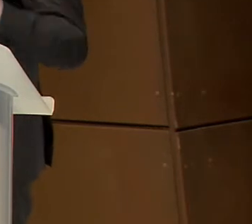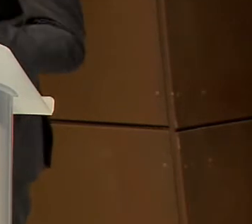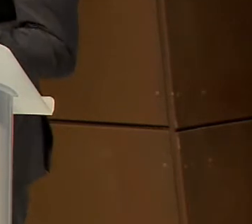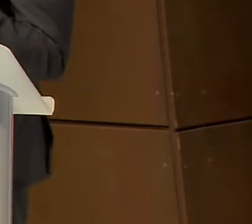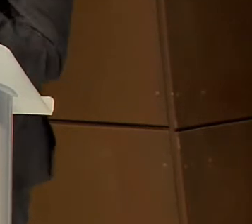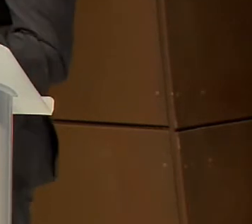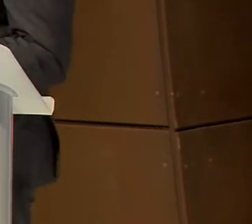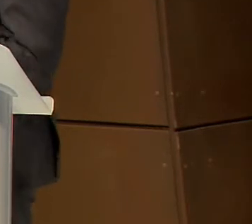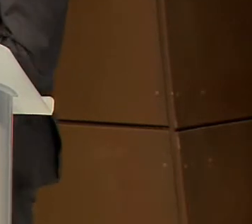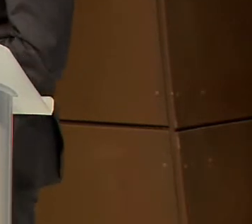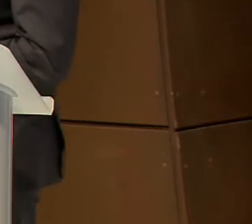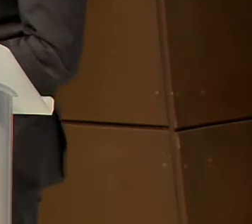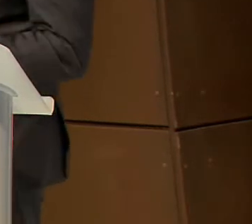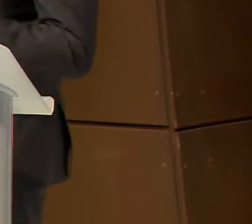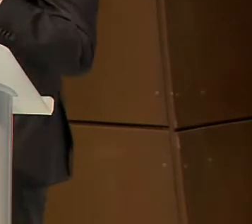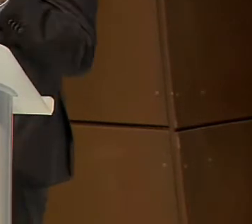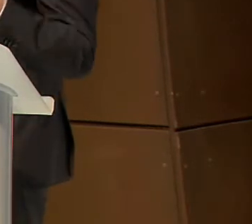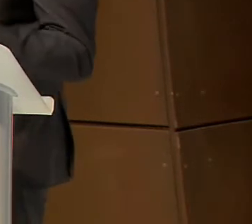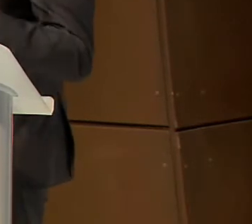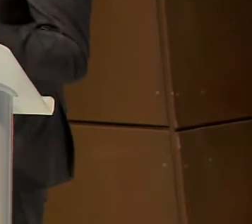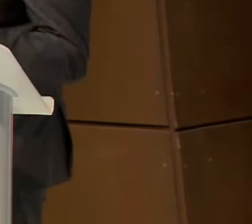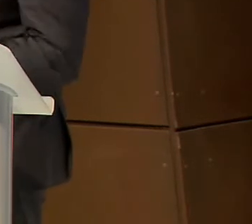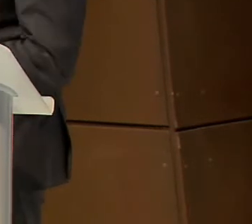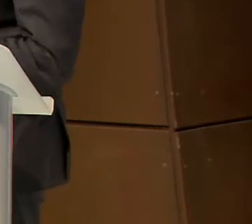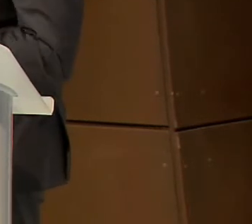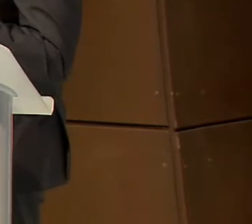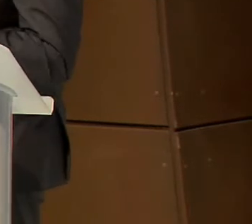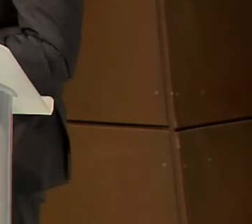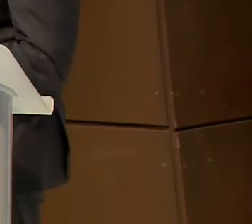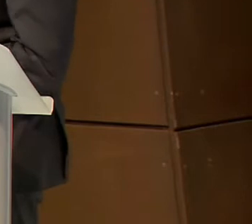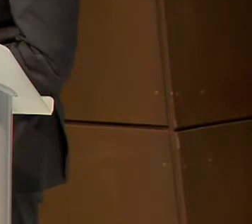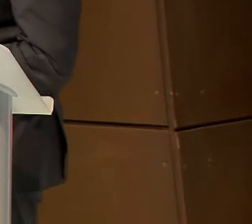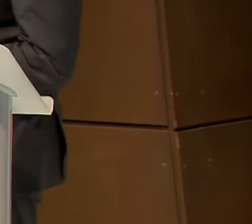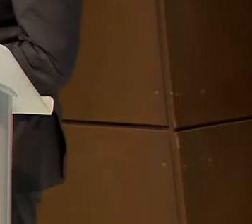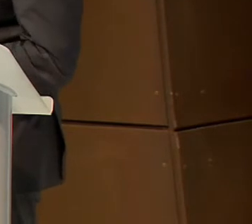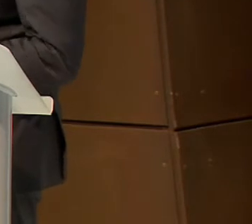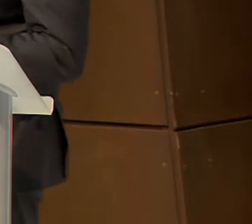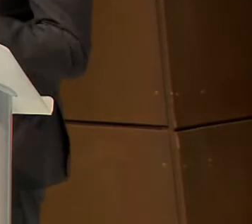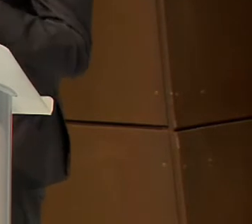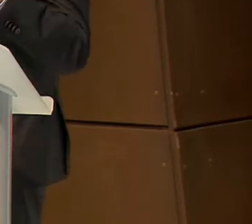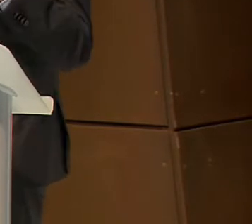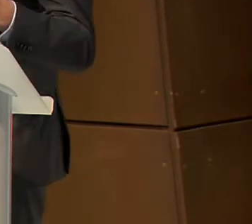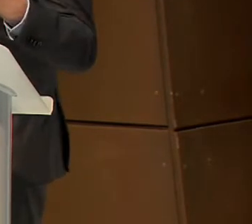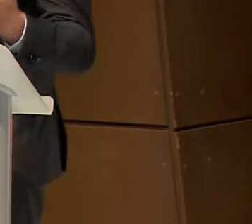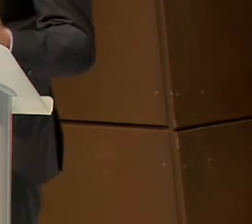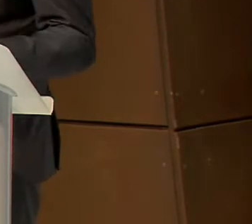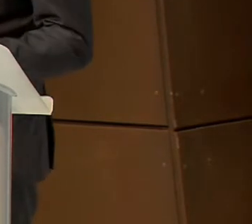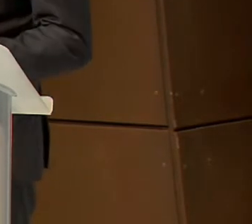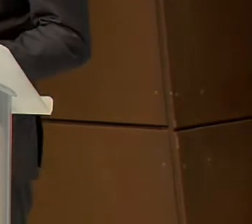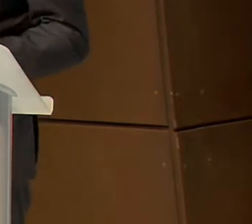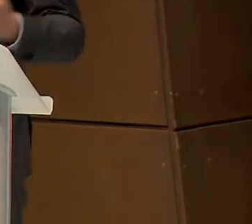Europa, das geeint ist, in einem Europa, wo wir Freunde geworden sind. Und seit einem